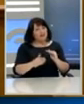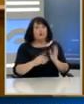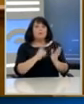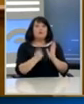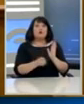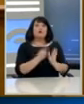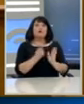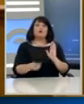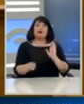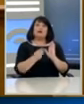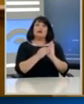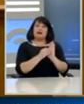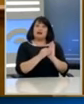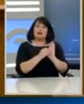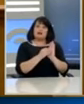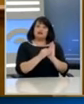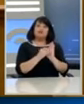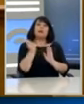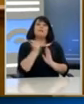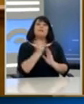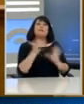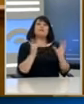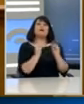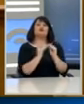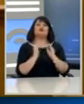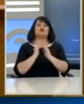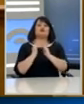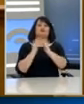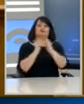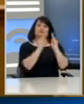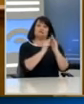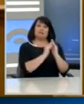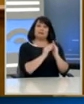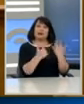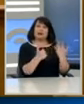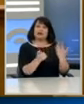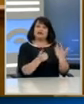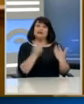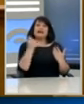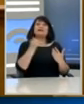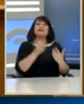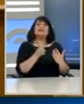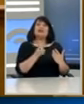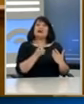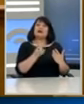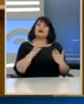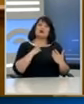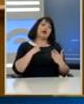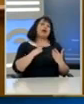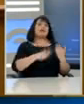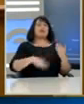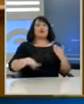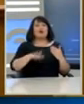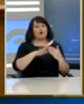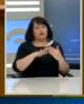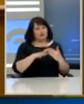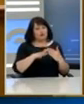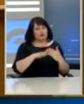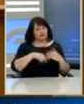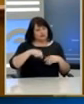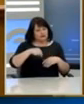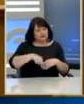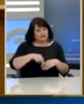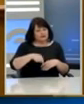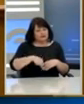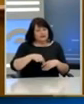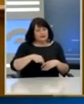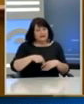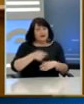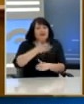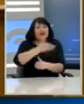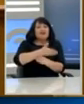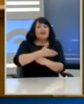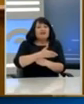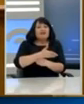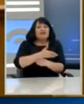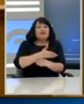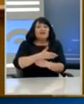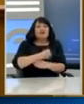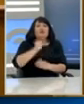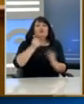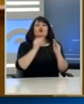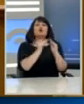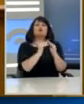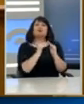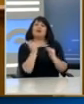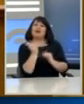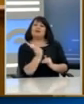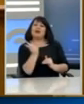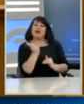πρώτη φορά το εκτεταμένο επίδομα στέγασης που θα καλύψει το 60% του πληθυσμού που σήμερα βρίσκεται σε νίκη ή σε δάνειο πρώτης